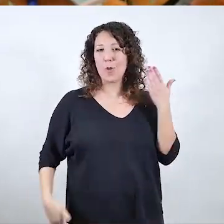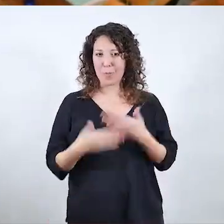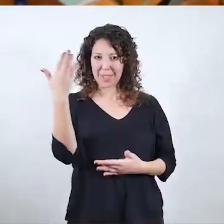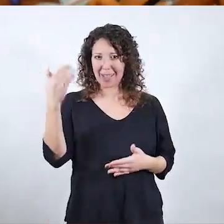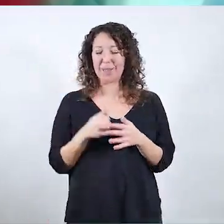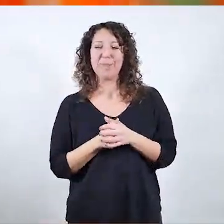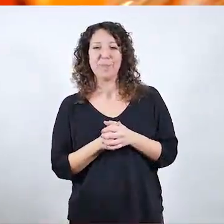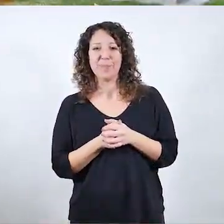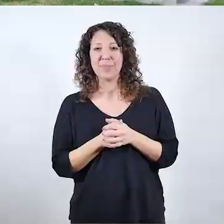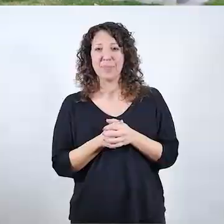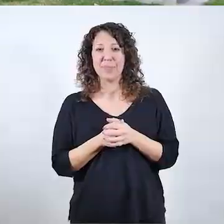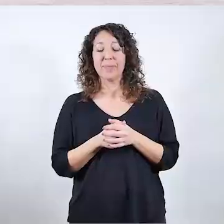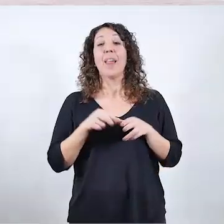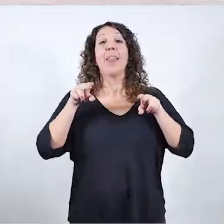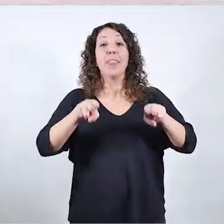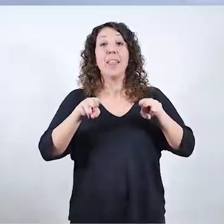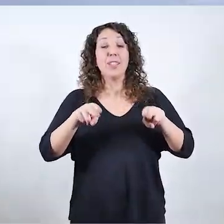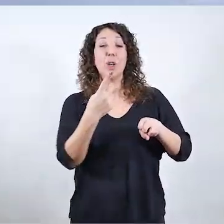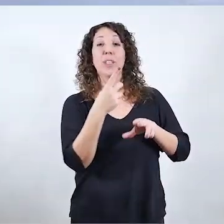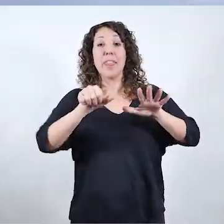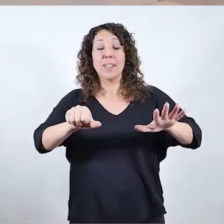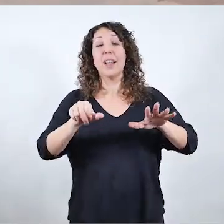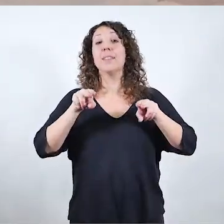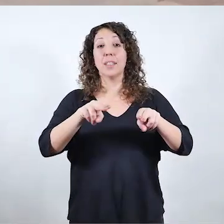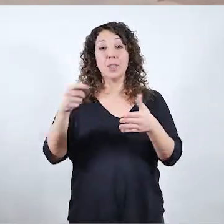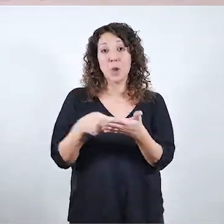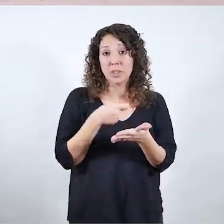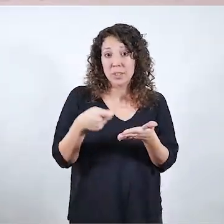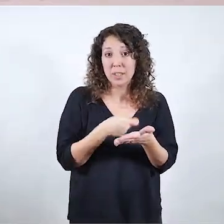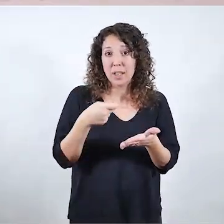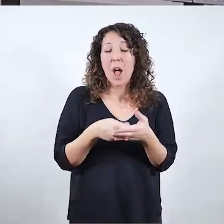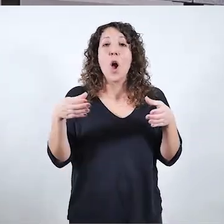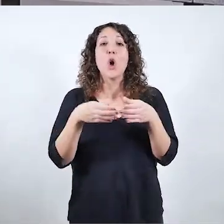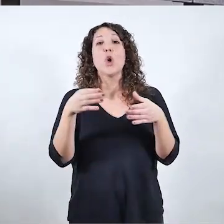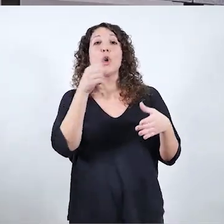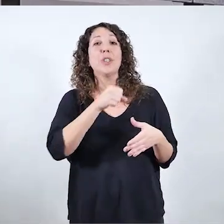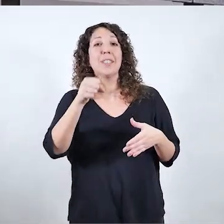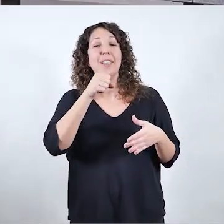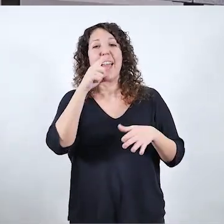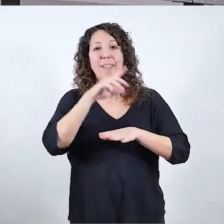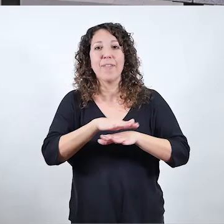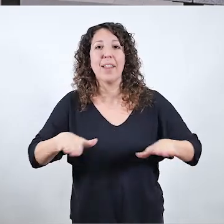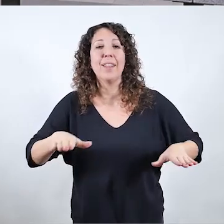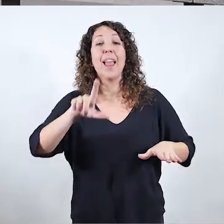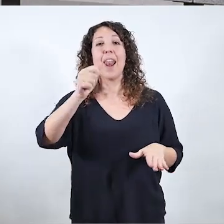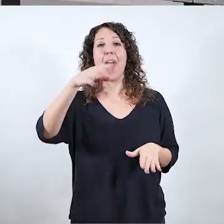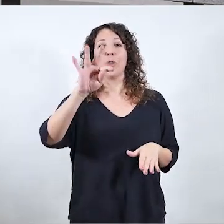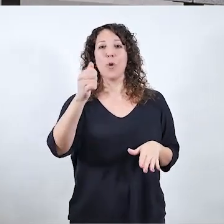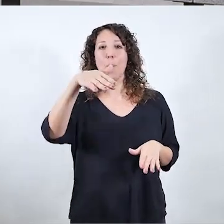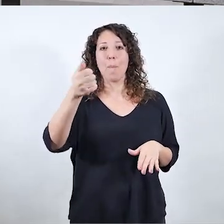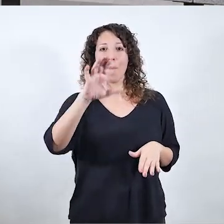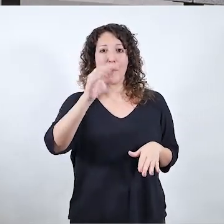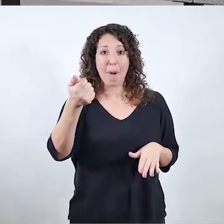1, acció! Dijous 16, dijous gras, concert infantil amb el grup La